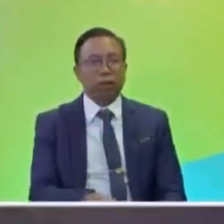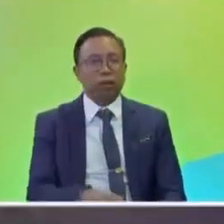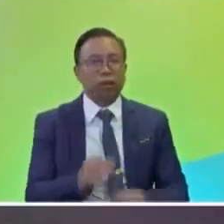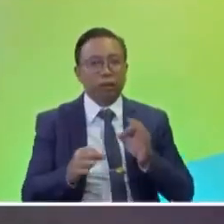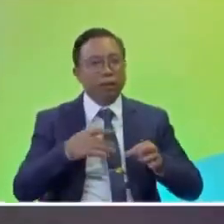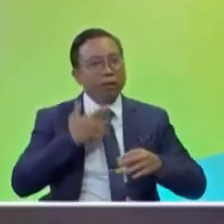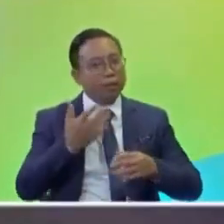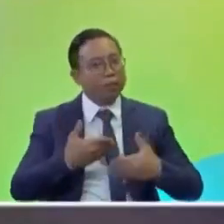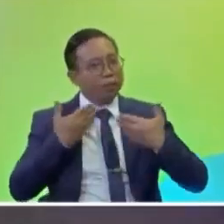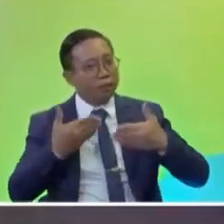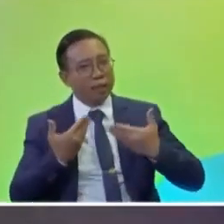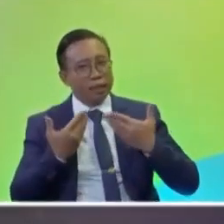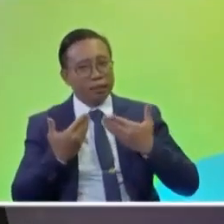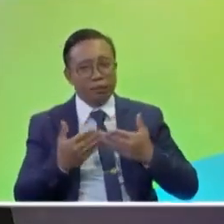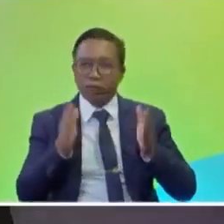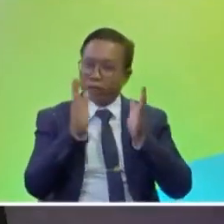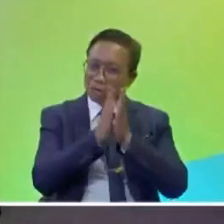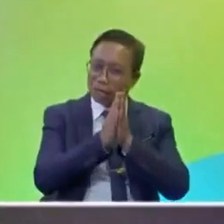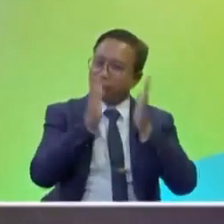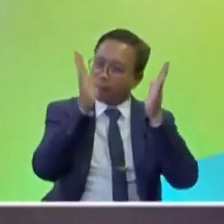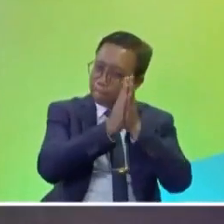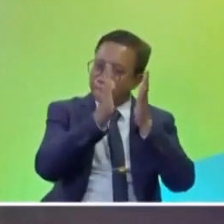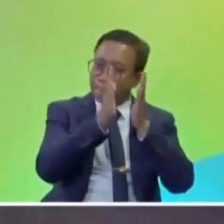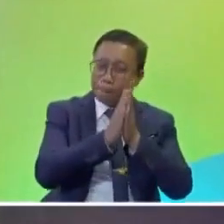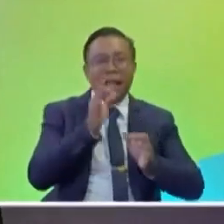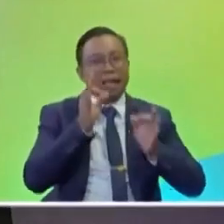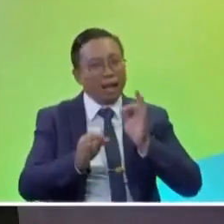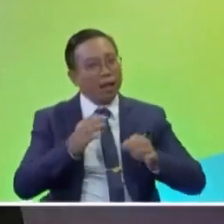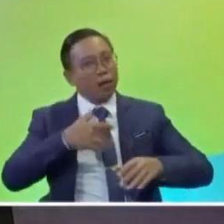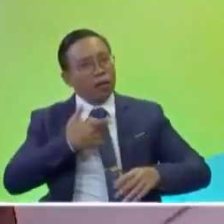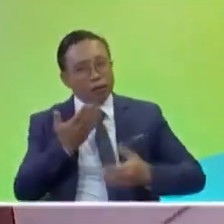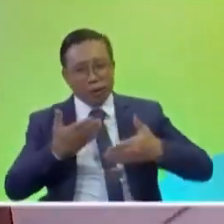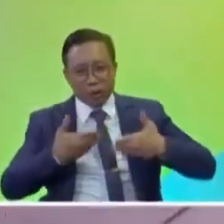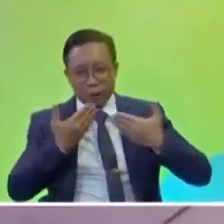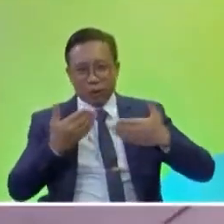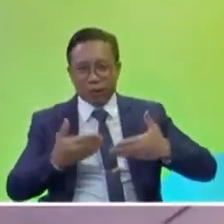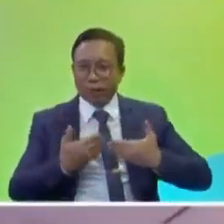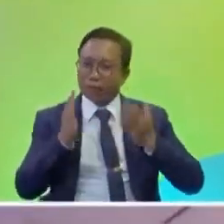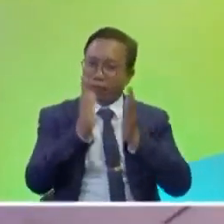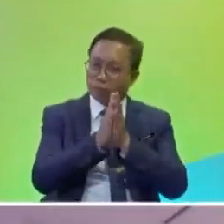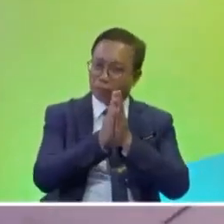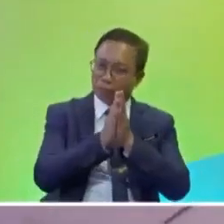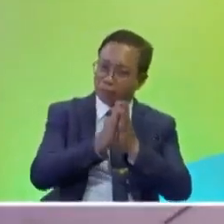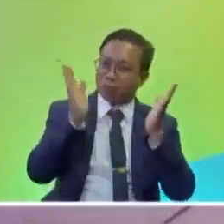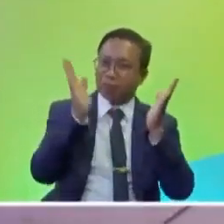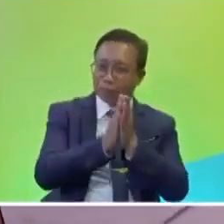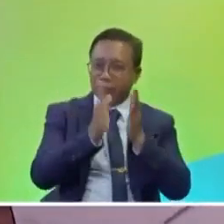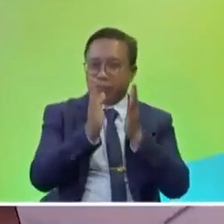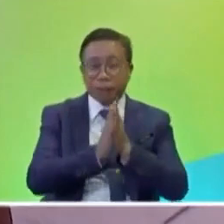1, 2, 3. Kalau rasa gembira, tepuk tangan. Kalau rasa gembira, tepuk